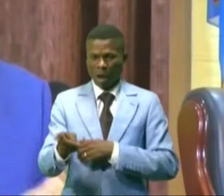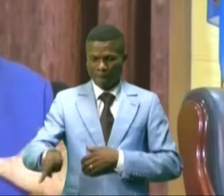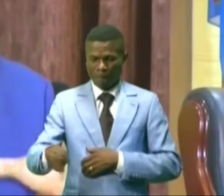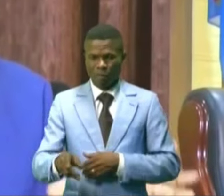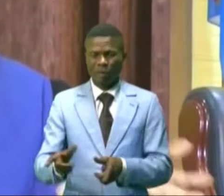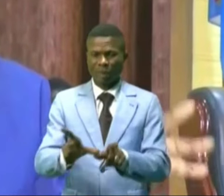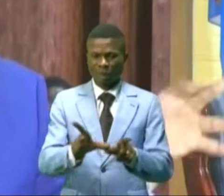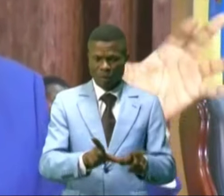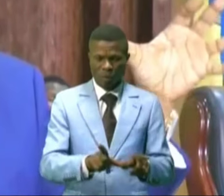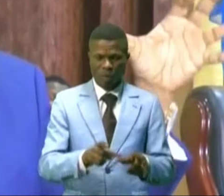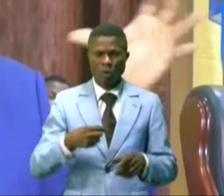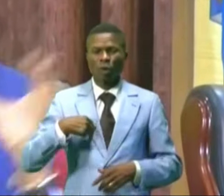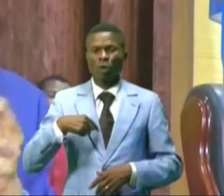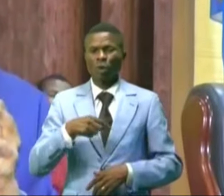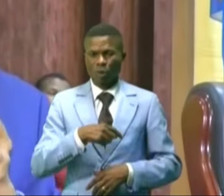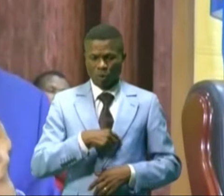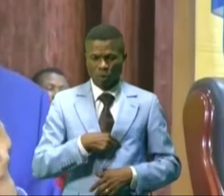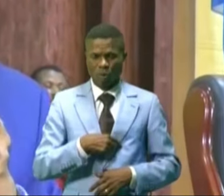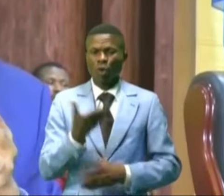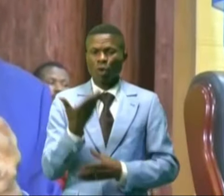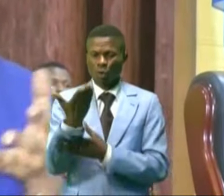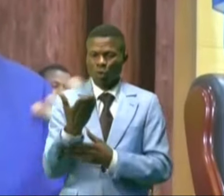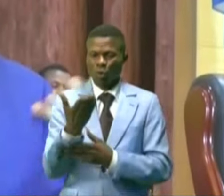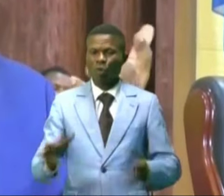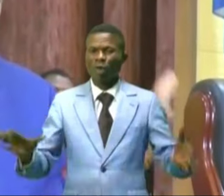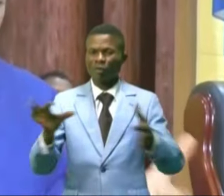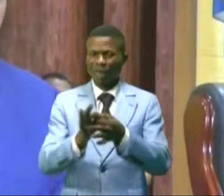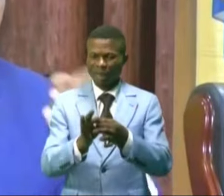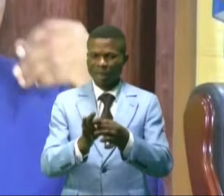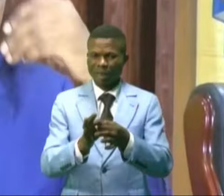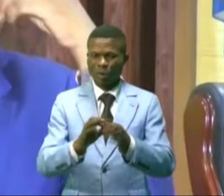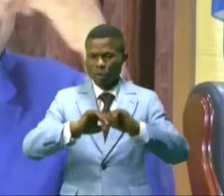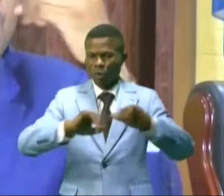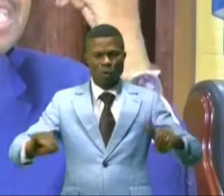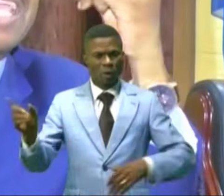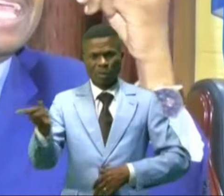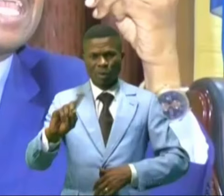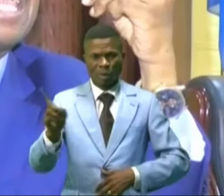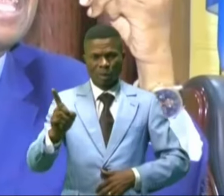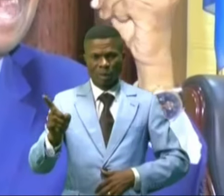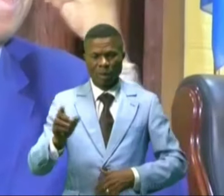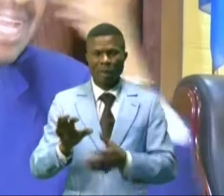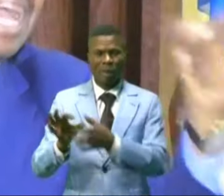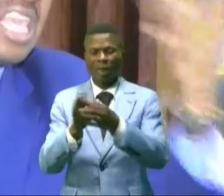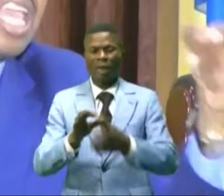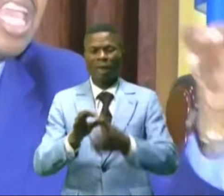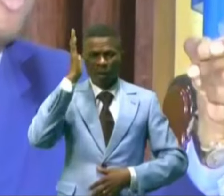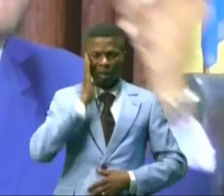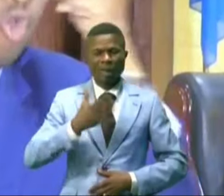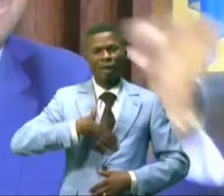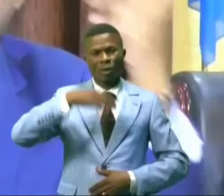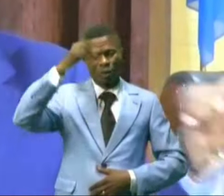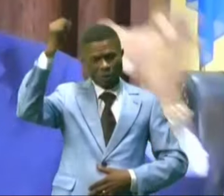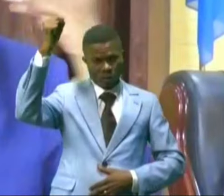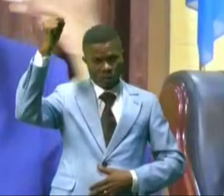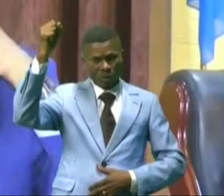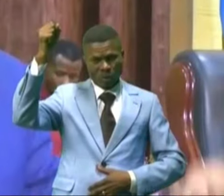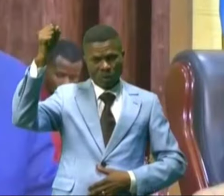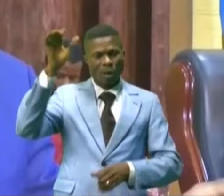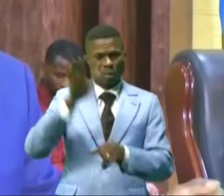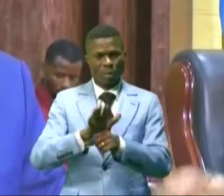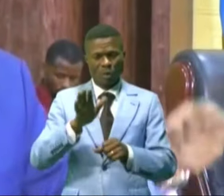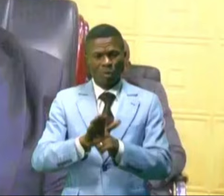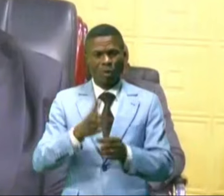nous devons nous souder de coups parce qu'aujourd'hui, l'Union sacrée a gagné au Lola.